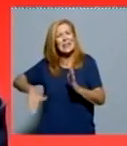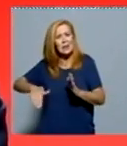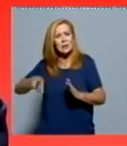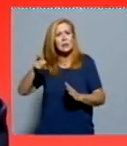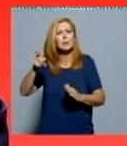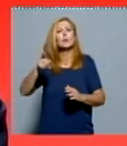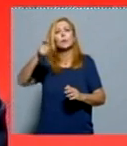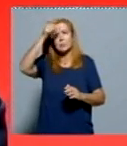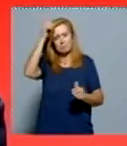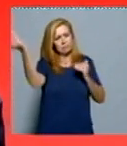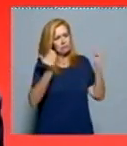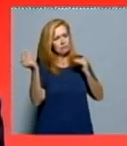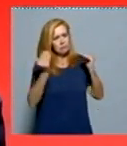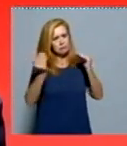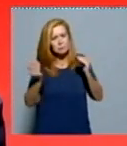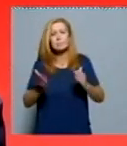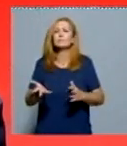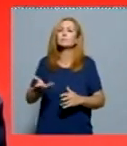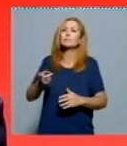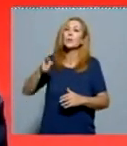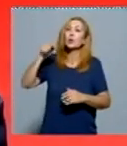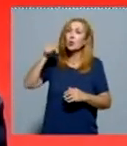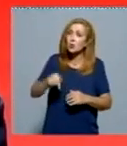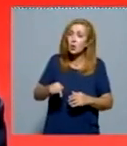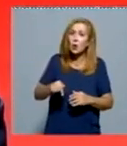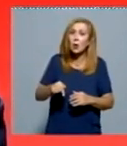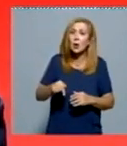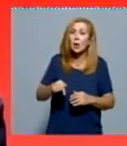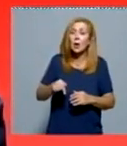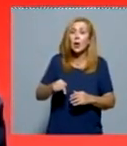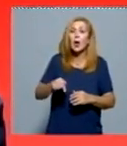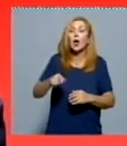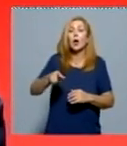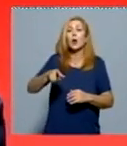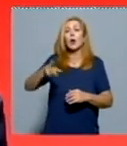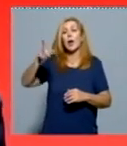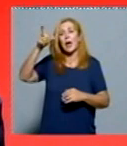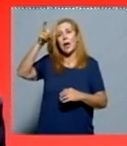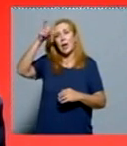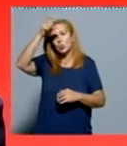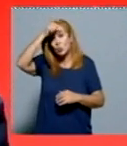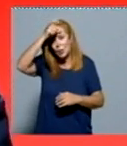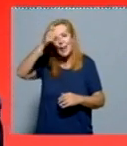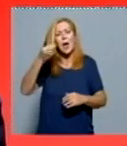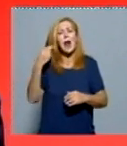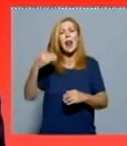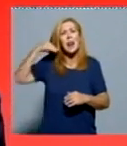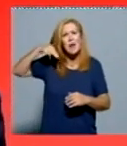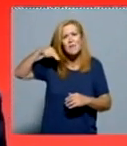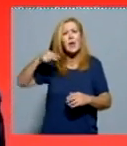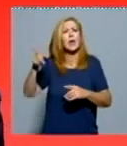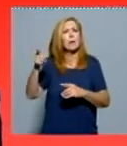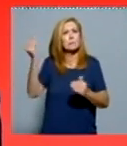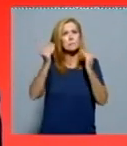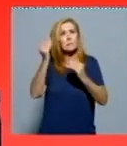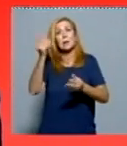Την αμφισβητεί ακόμα περισσότερο μετά τον τουρκολιβικό σύμφωνο και τη συμφωνία ως που κάναμε με την Αίγυπτο.